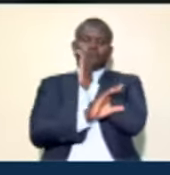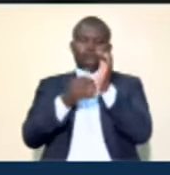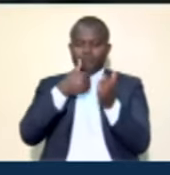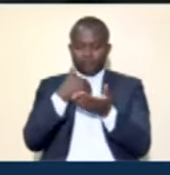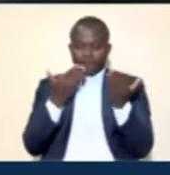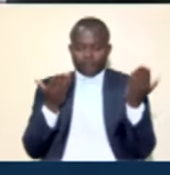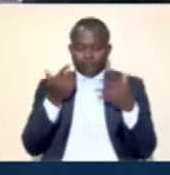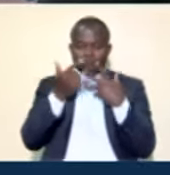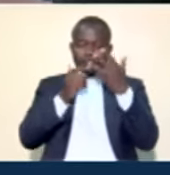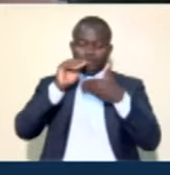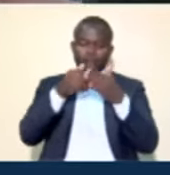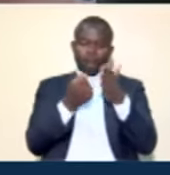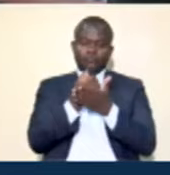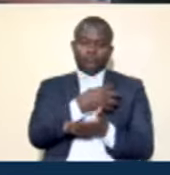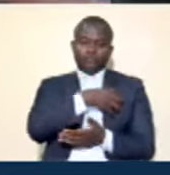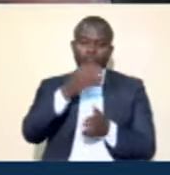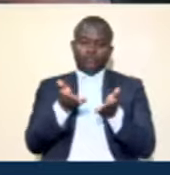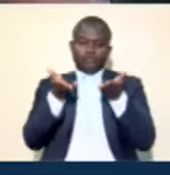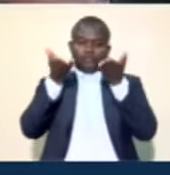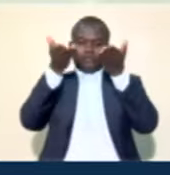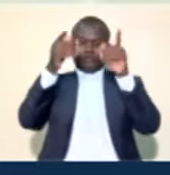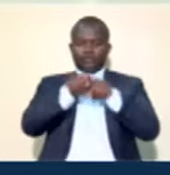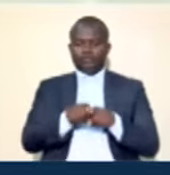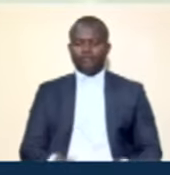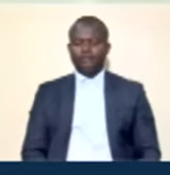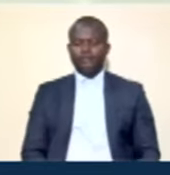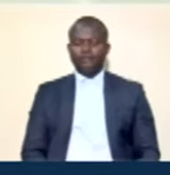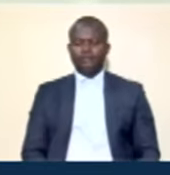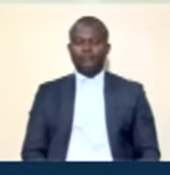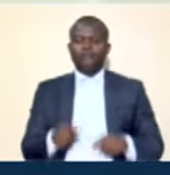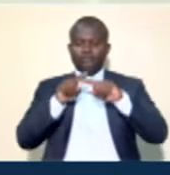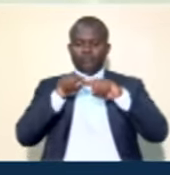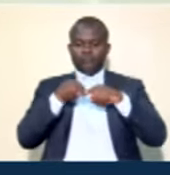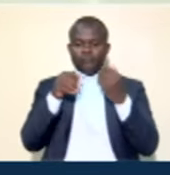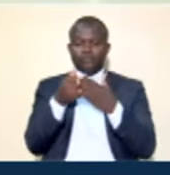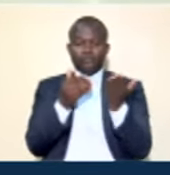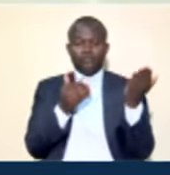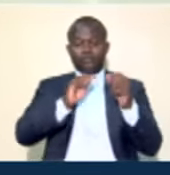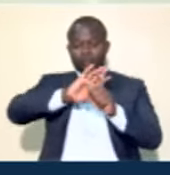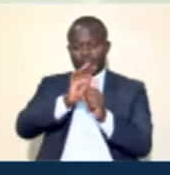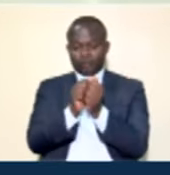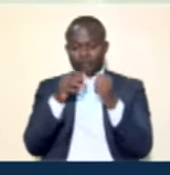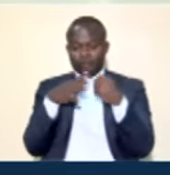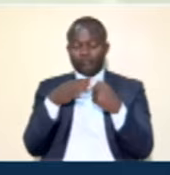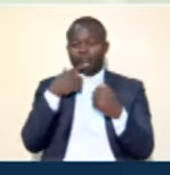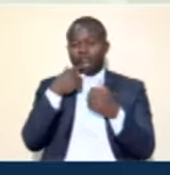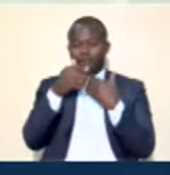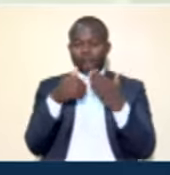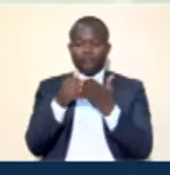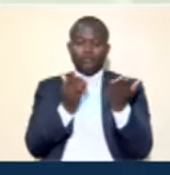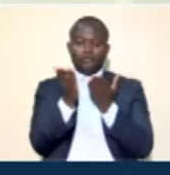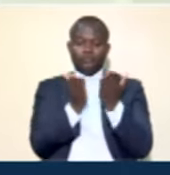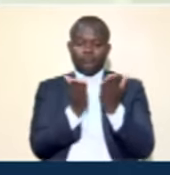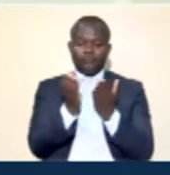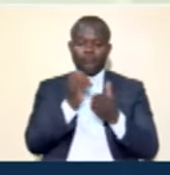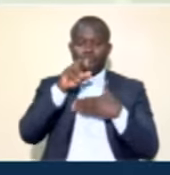nabyo. Ibyo bikaba byaratumye ubukungu buzamuka kuri iki kigeno. Bitewe na COVID hari za service